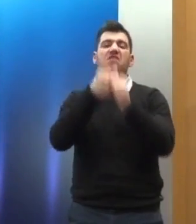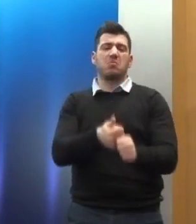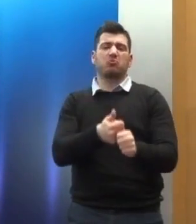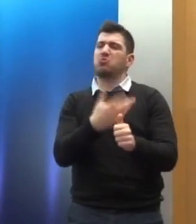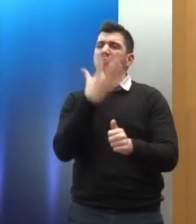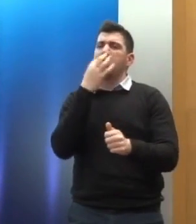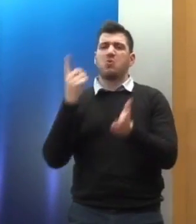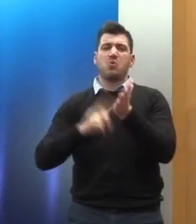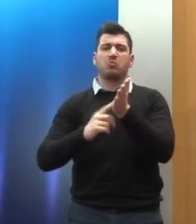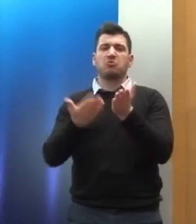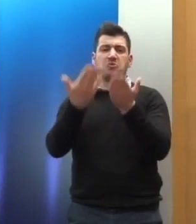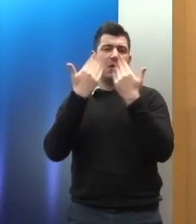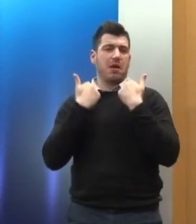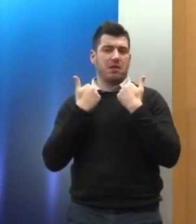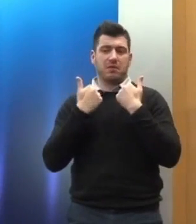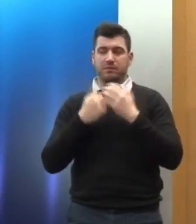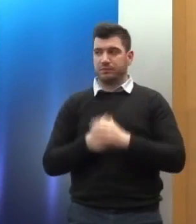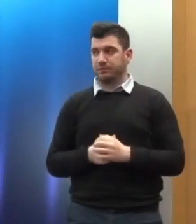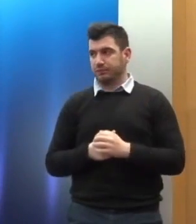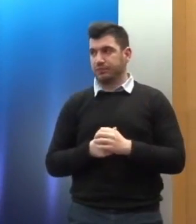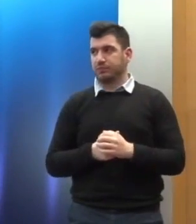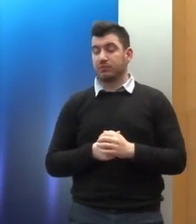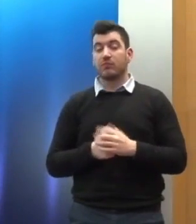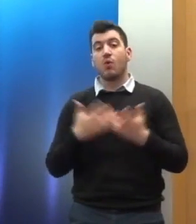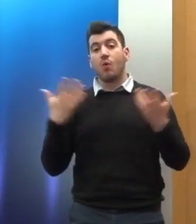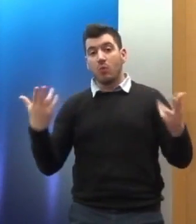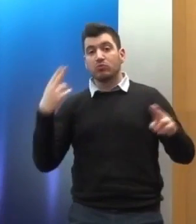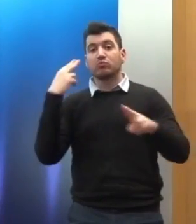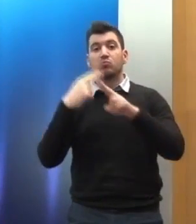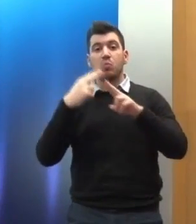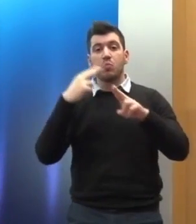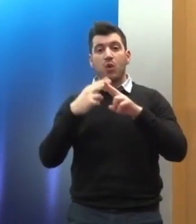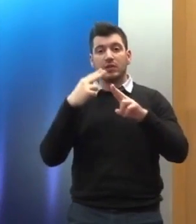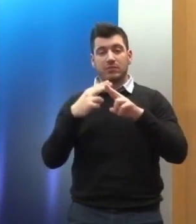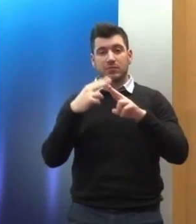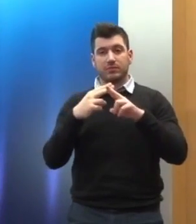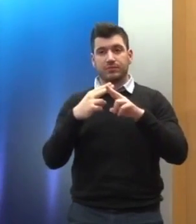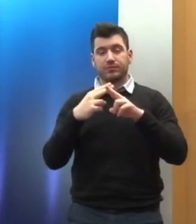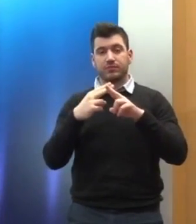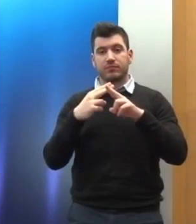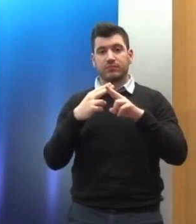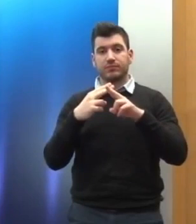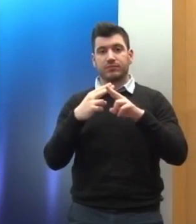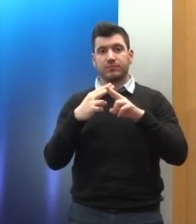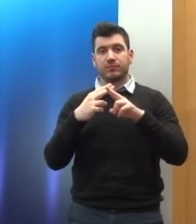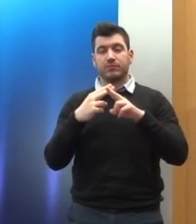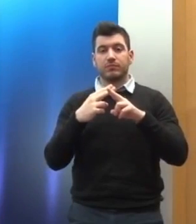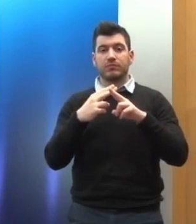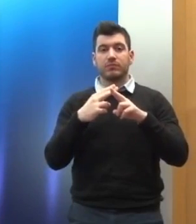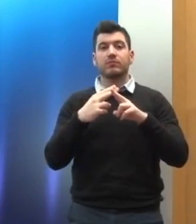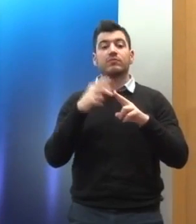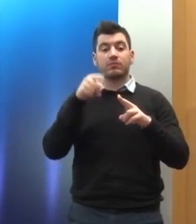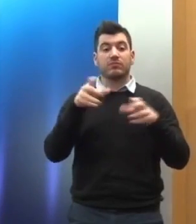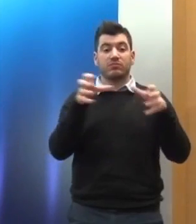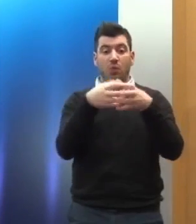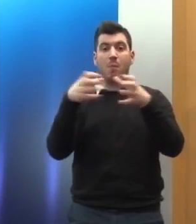Όμως είπαμε ότι ακριβώς είναι πάρα πολύ σημαντική, έχουν πάρα πολύ μεγάλη σημασία, γιατί ακριβώς δείχνουν το πώς